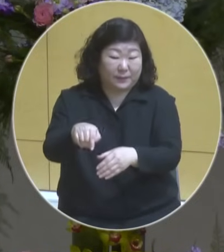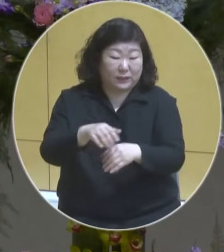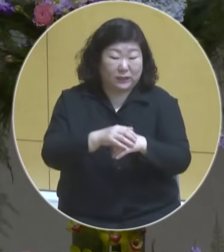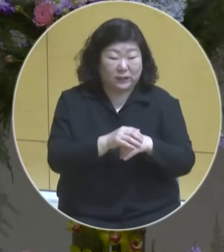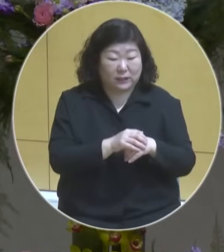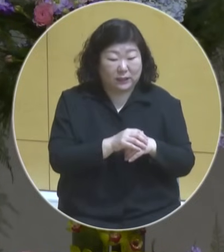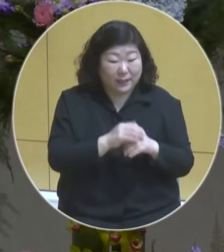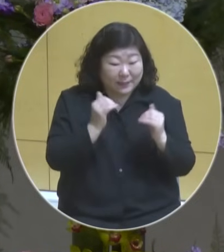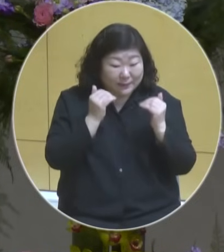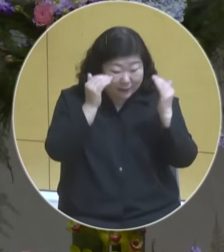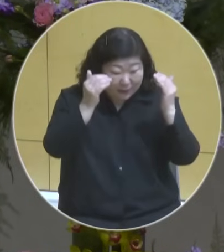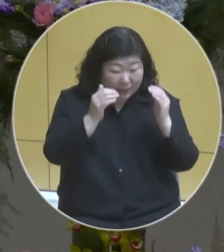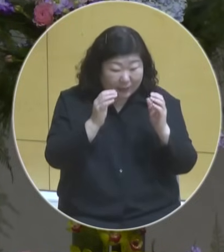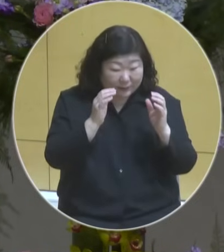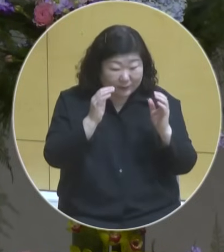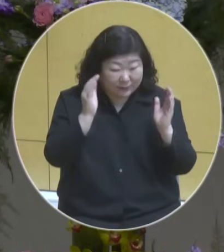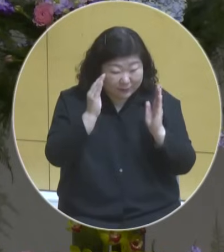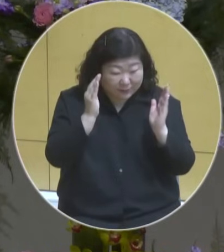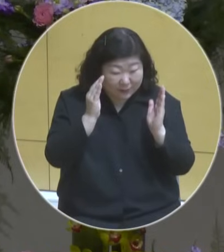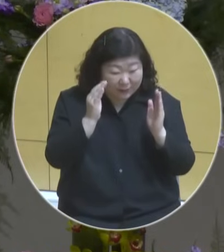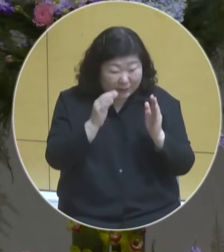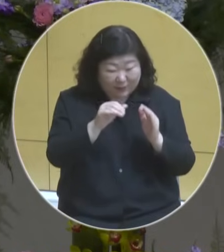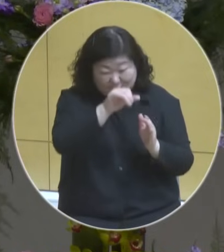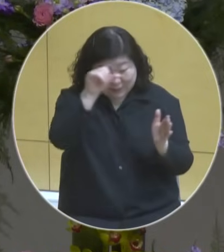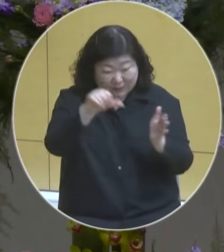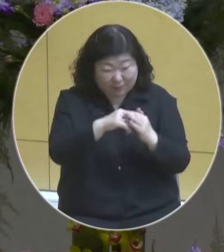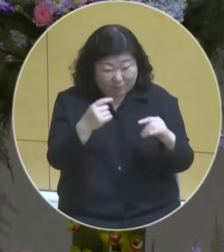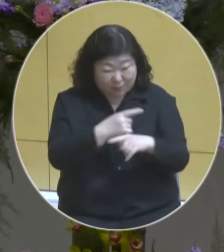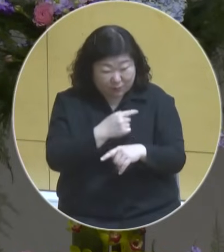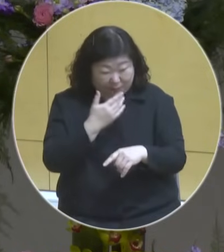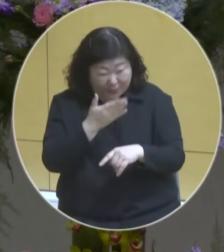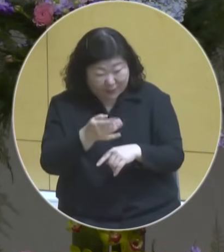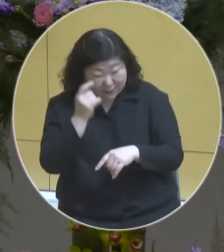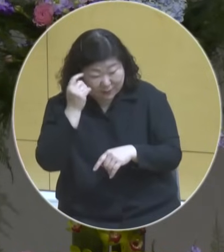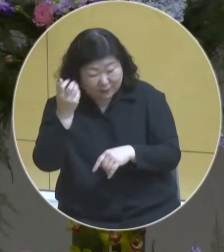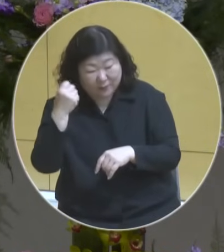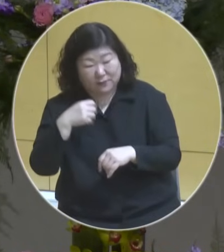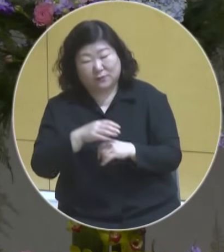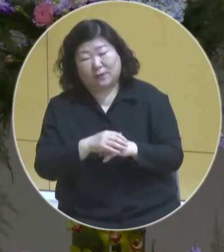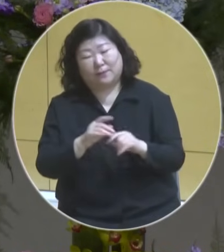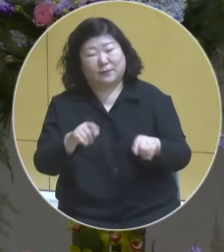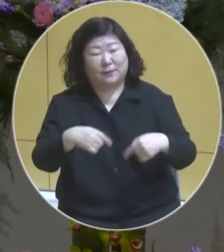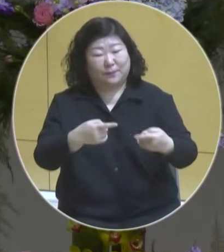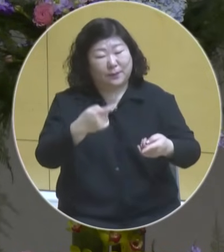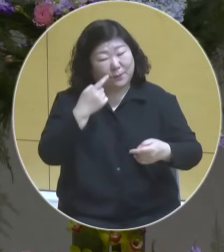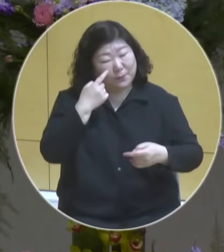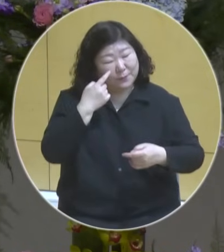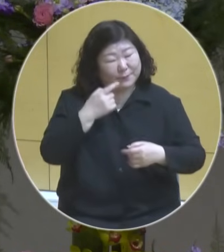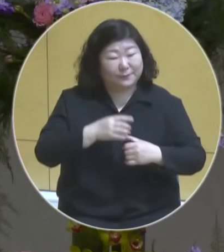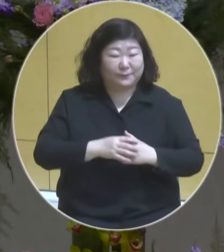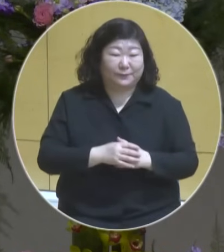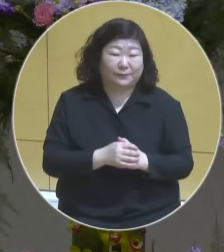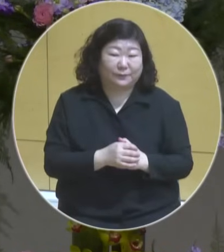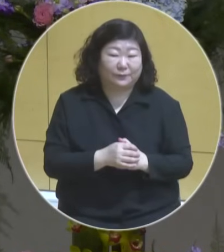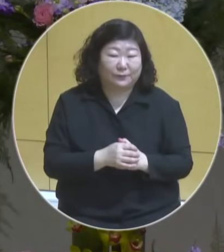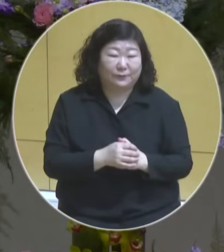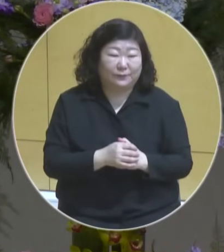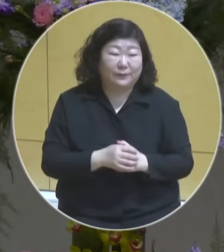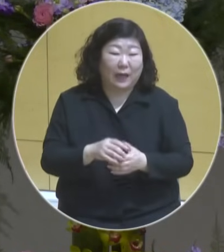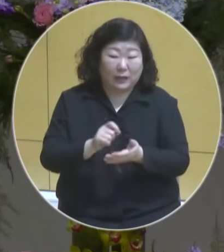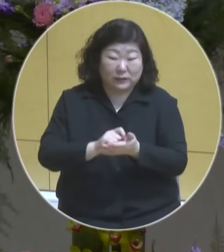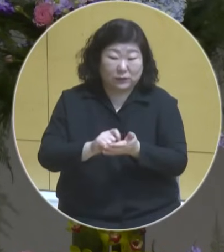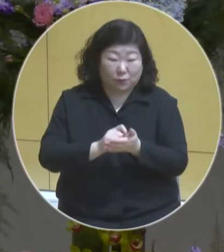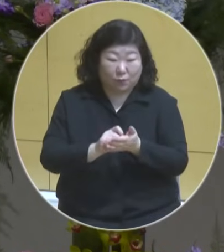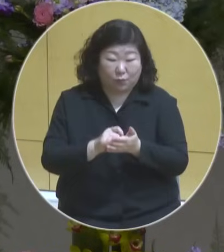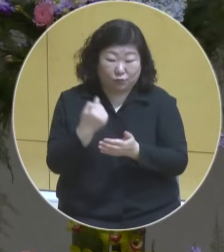그런 마음들을 여러분이 한 번이라도 생각하셔서 조금 함께 참여하는 마음을 나눴으면 좋겠습니다 그 쓰시고